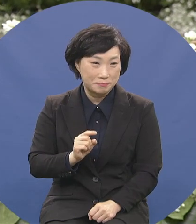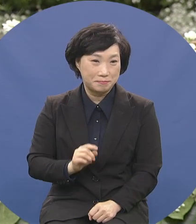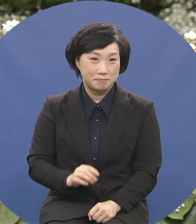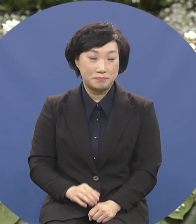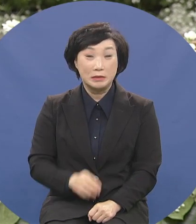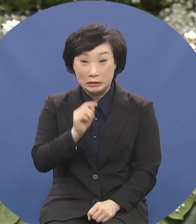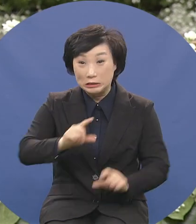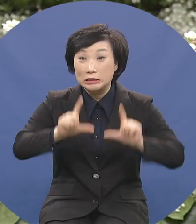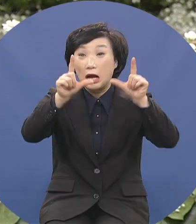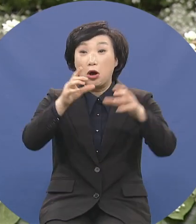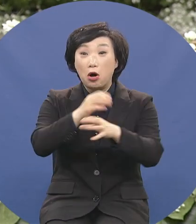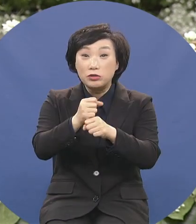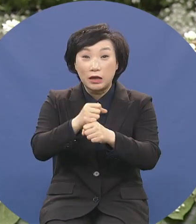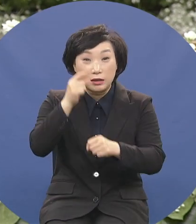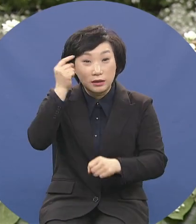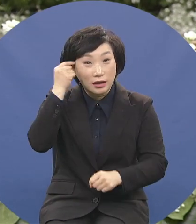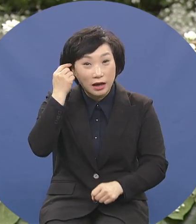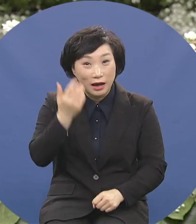그날